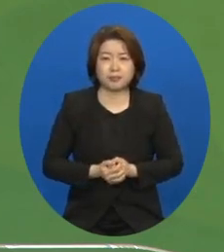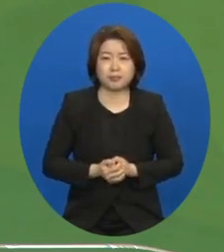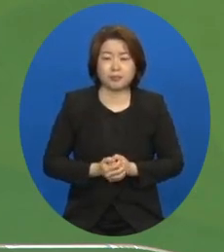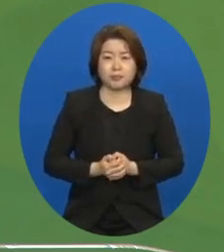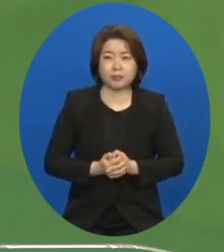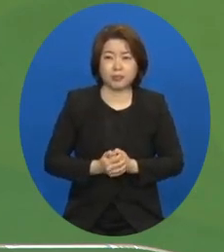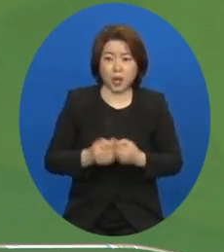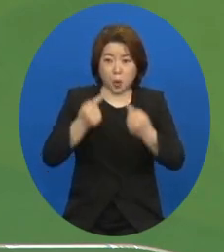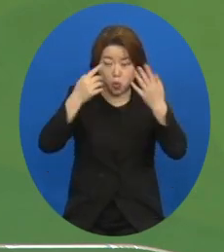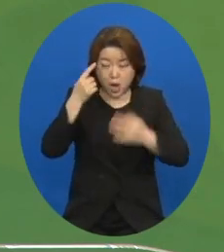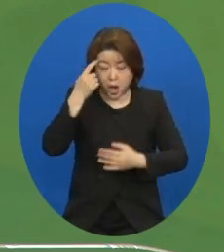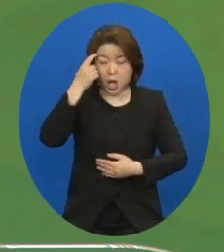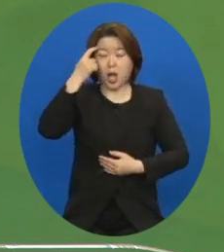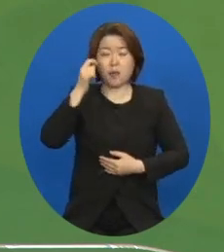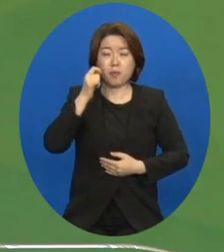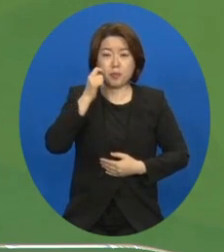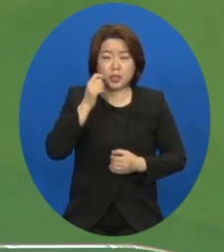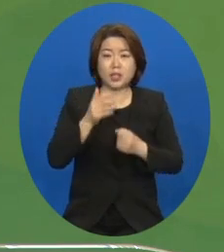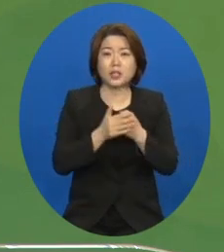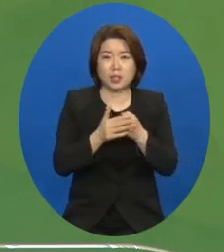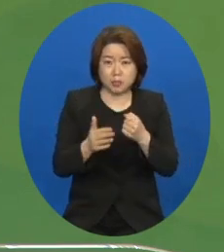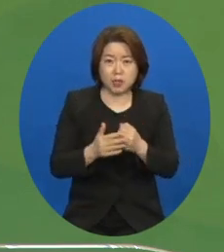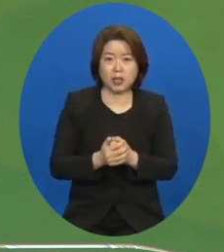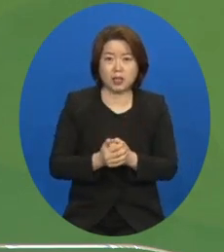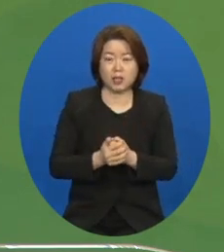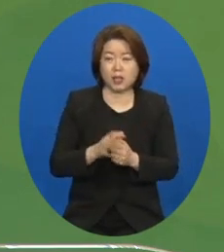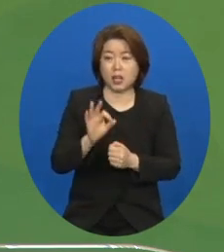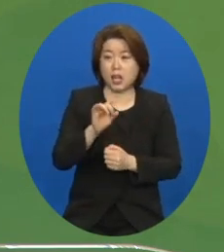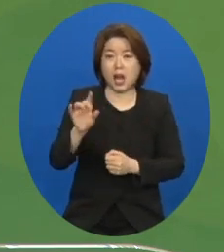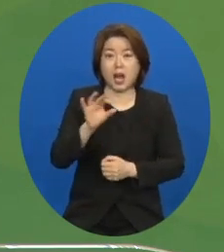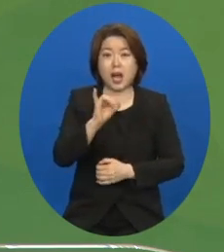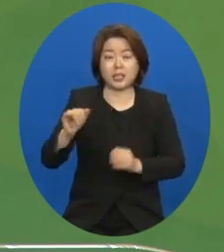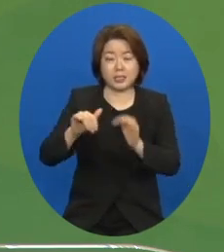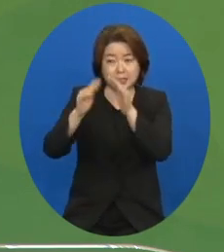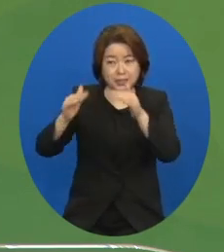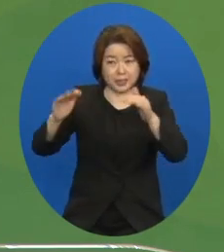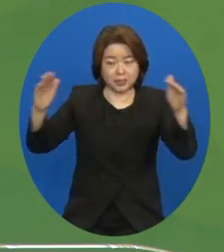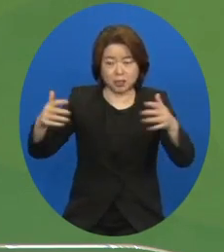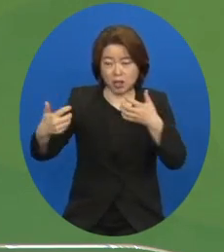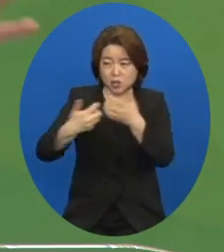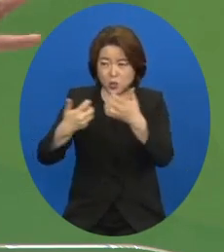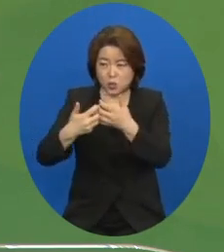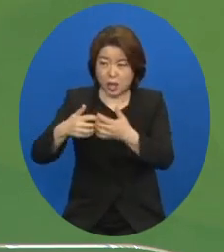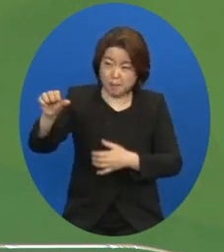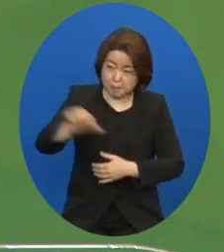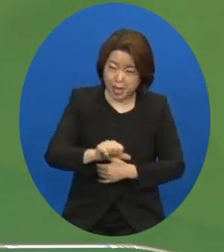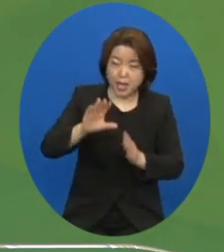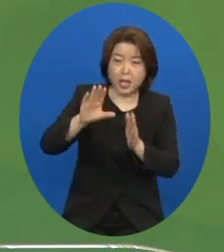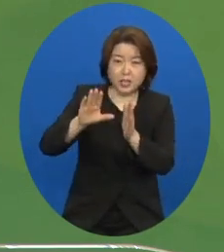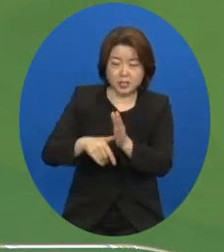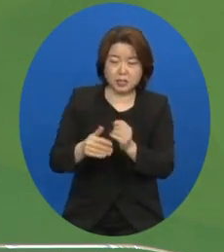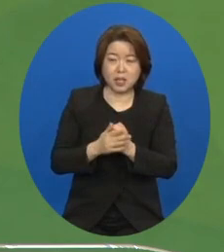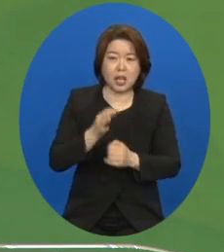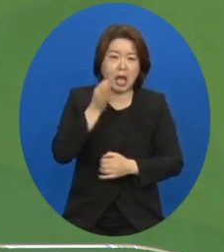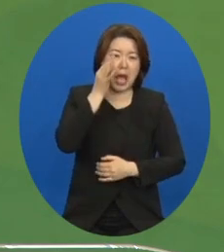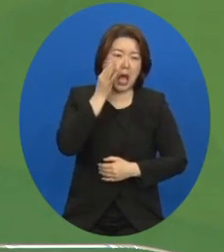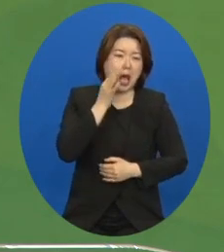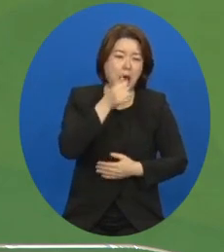제대로 깨닫지 못하니까 아이성 전투에 실패했을 때 아간의 죄만 있었던 게